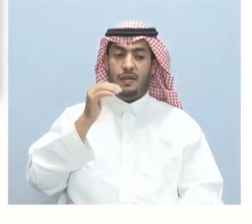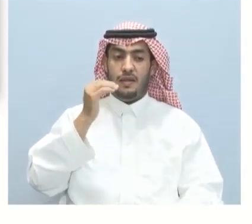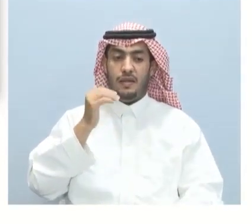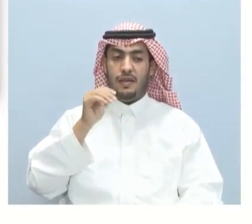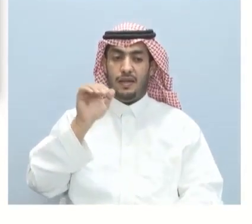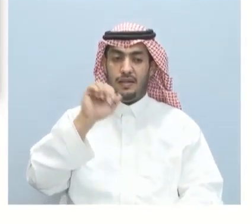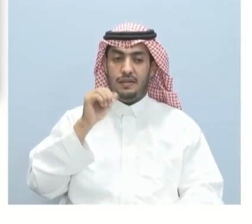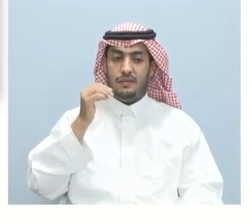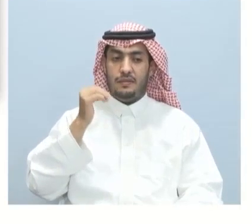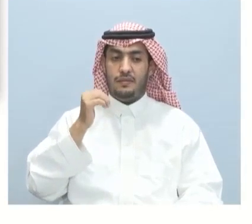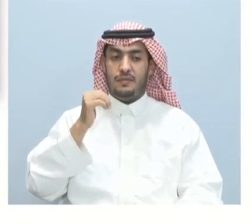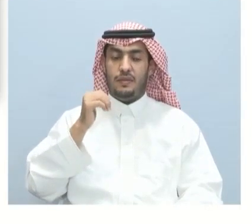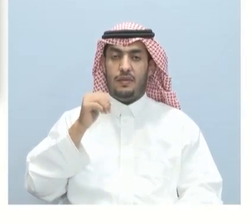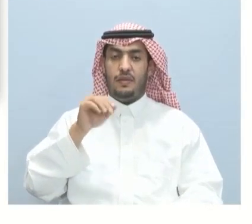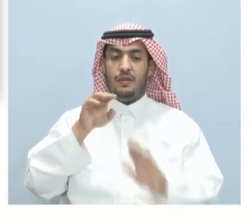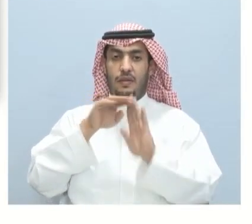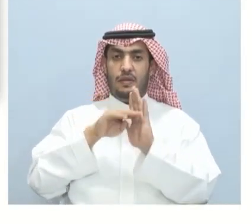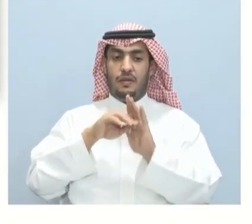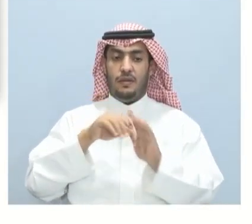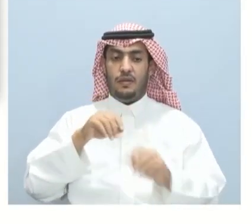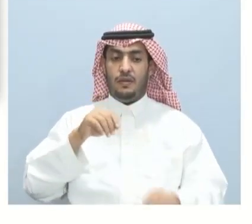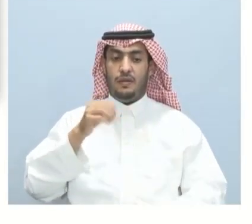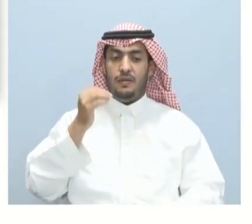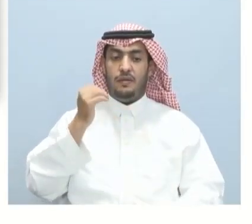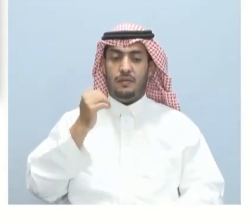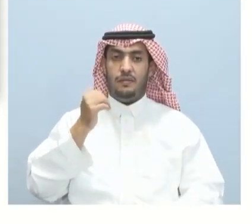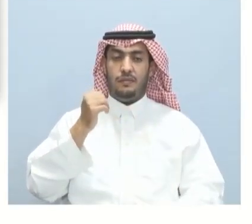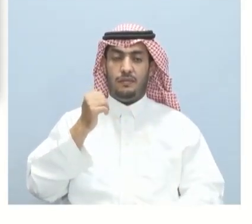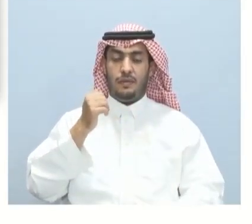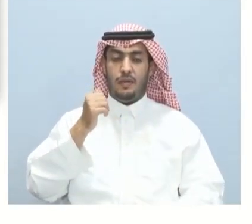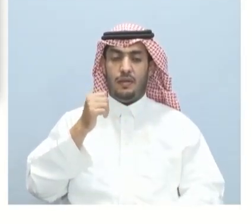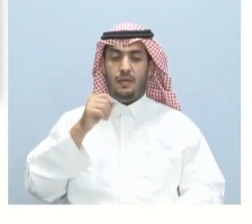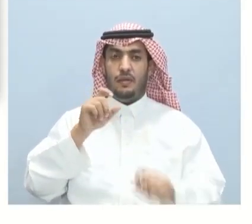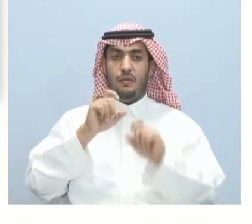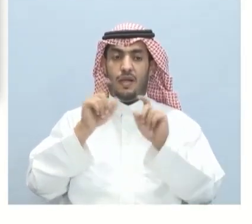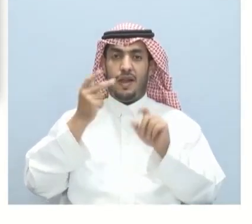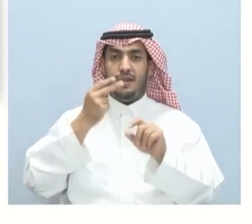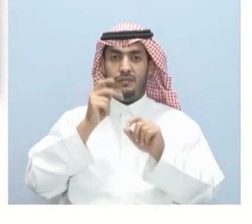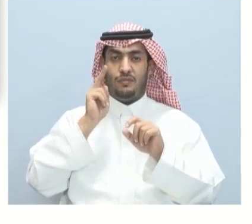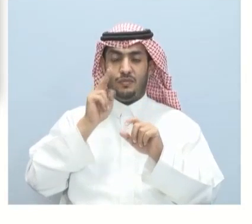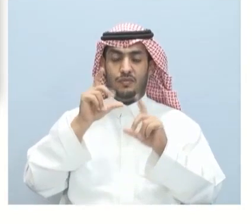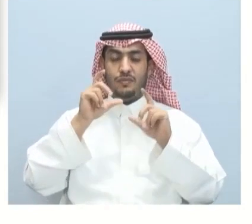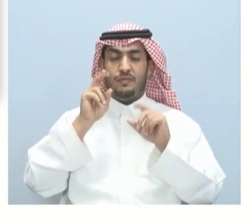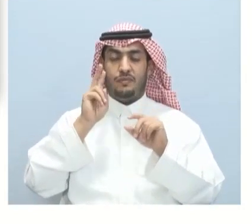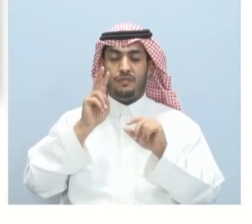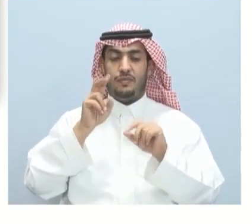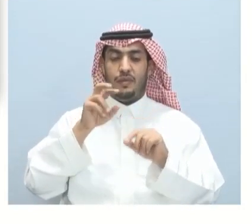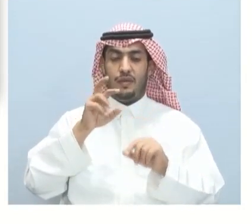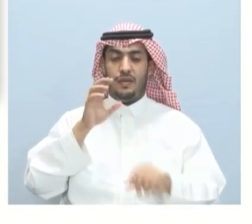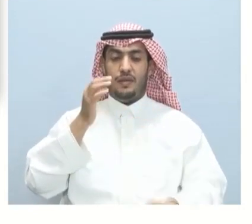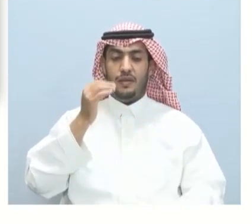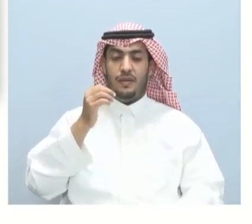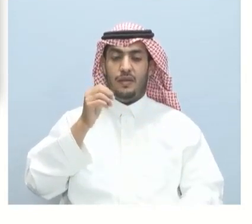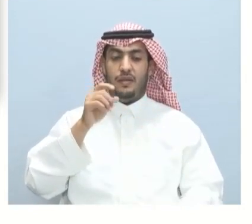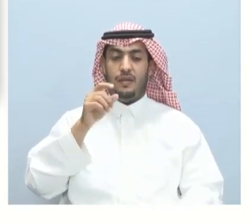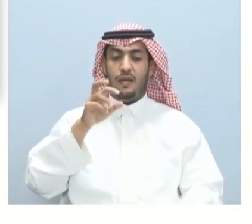الكيلوغرام وحدات دوليه ما فيها كلام ار اس اللي هي المسافه يبدوا لك في الرسم واضحه صح ار اس اللي هي تبع